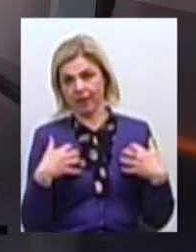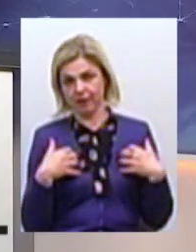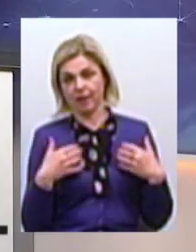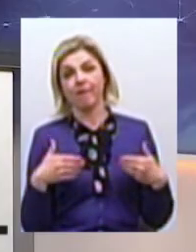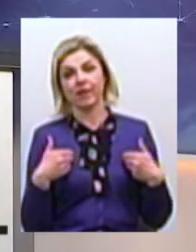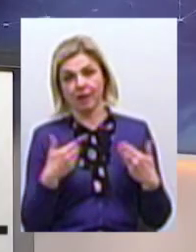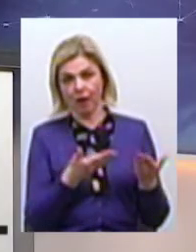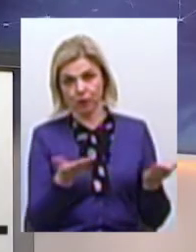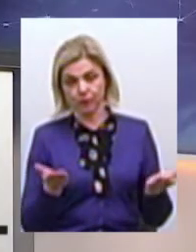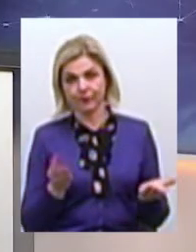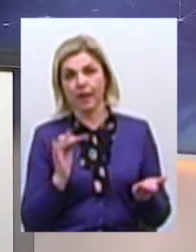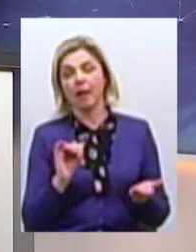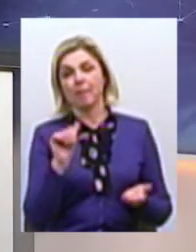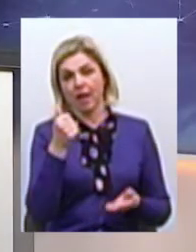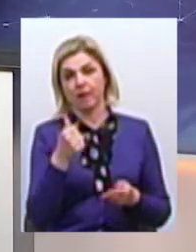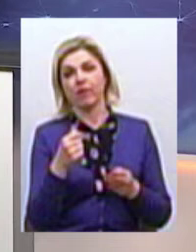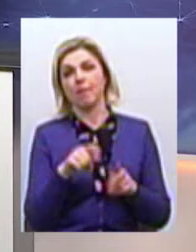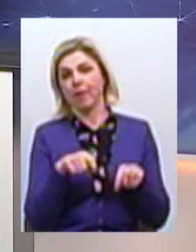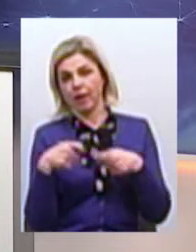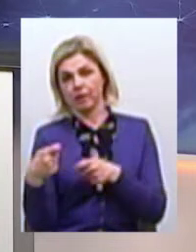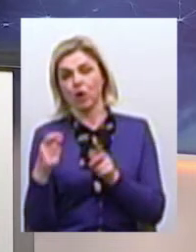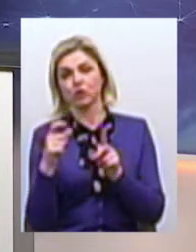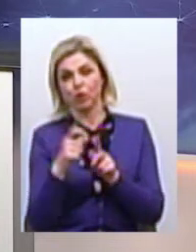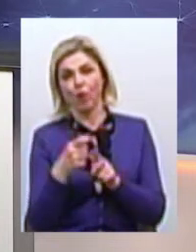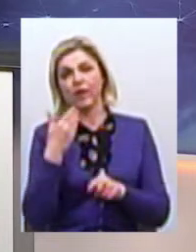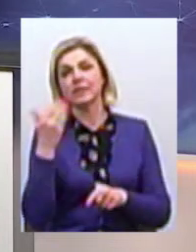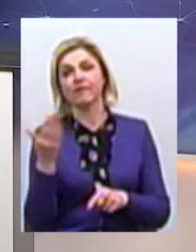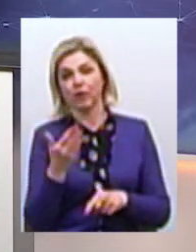і перш ніж передати слово для звіту нашому гостю,